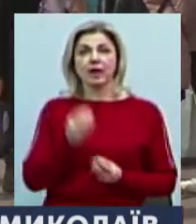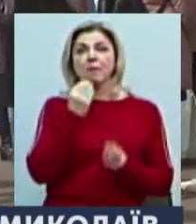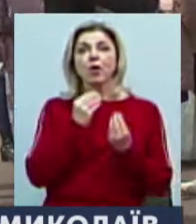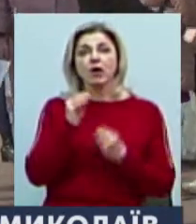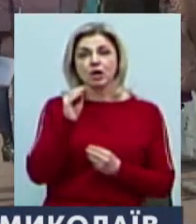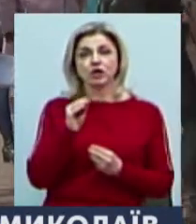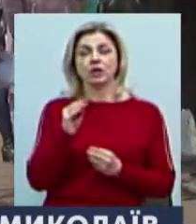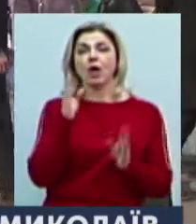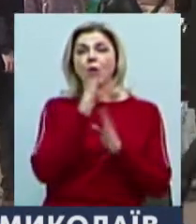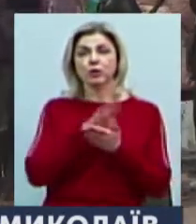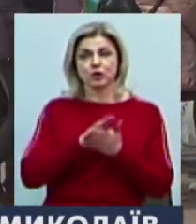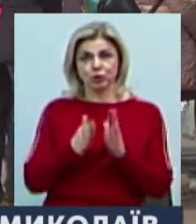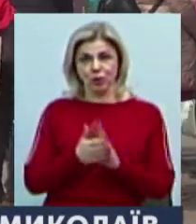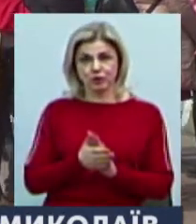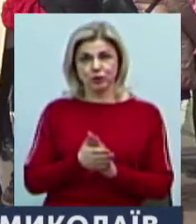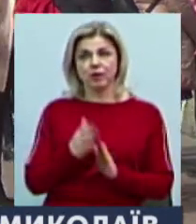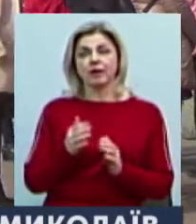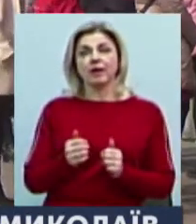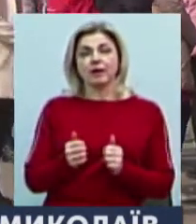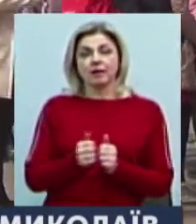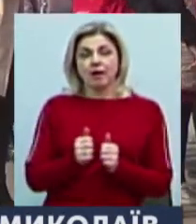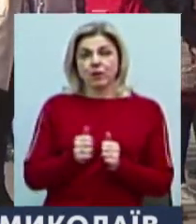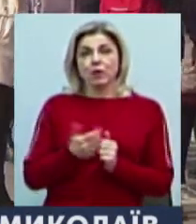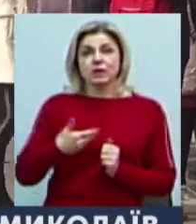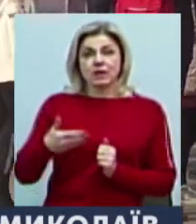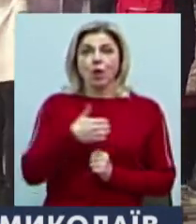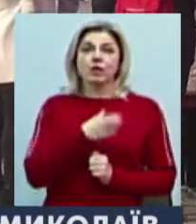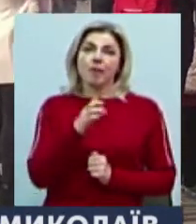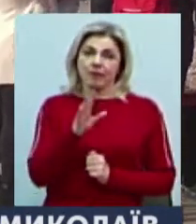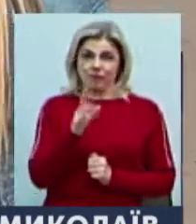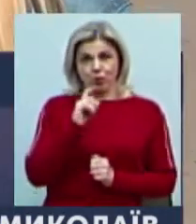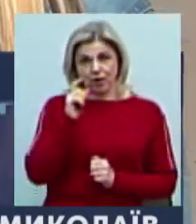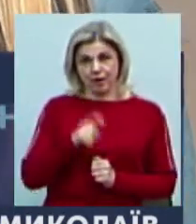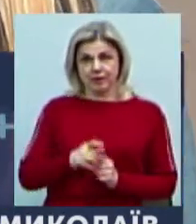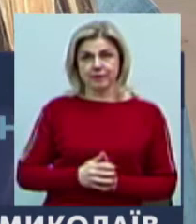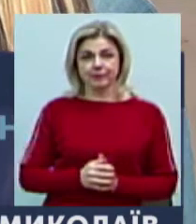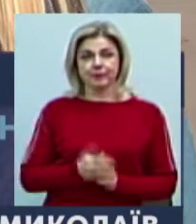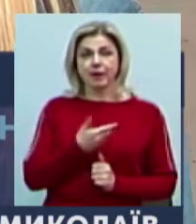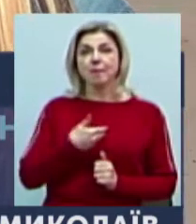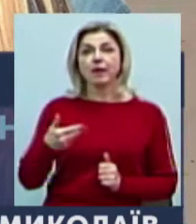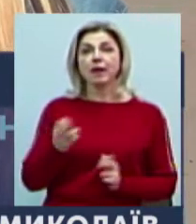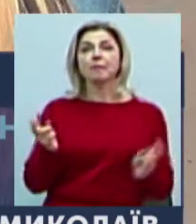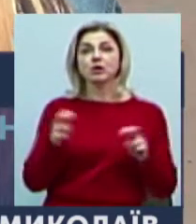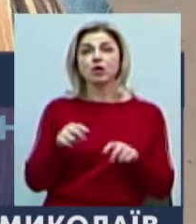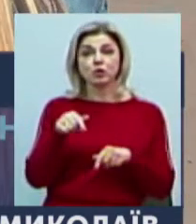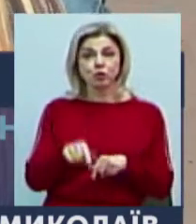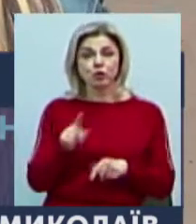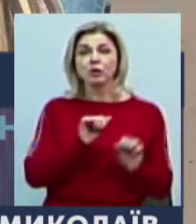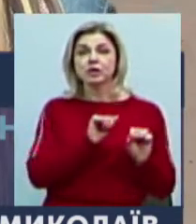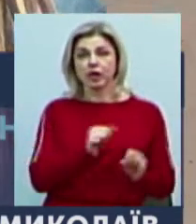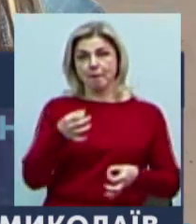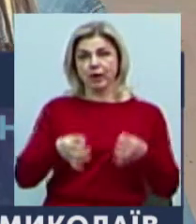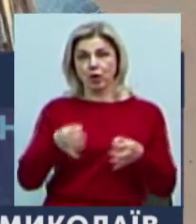покращити екологічну ситуацію хоча б в Україні. Ми прийшли сюди, щоб захистити нашу природу